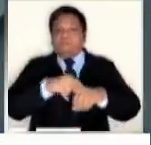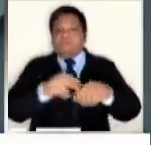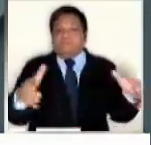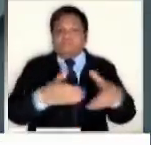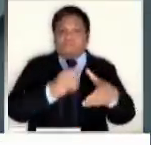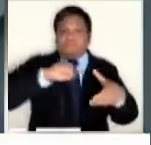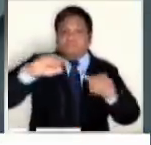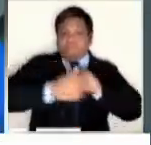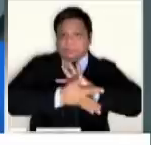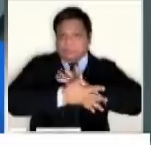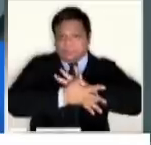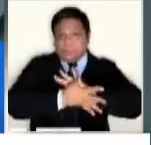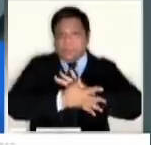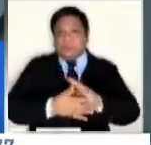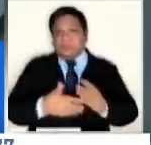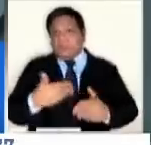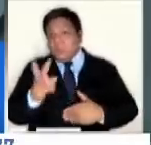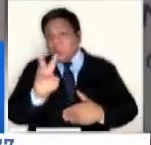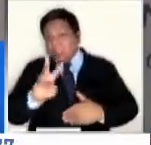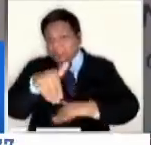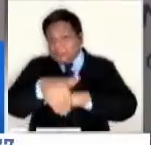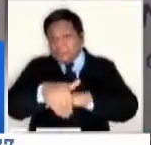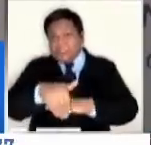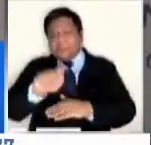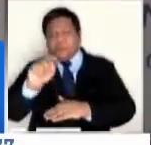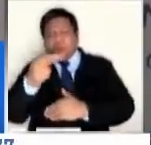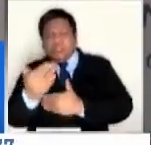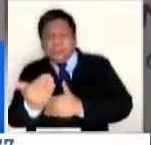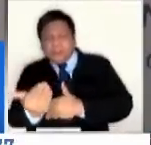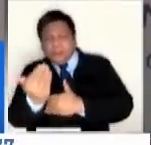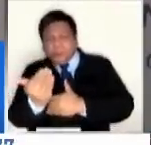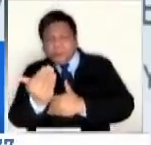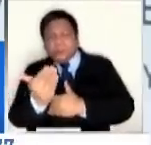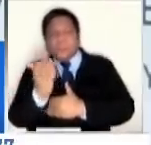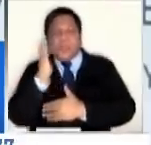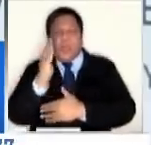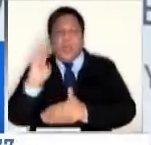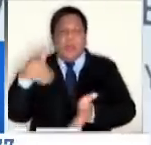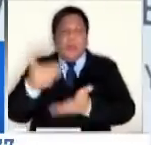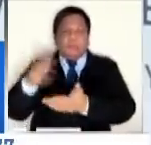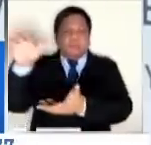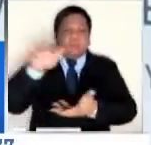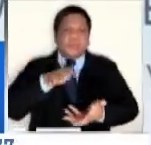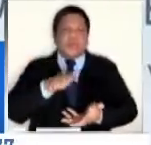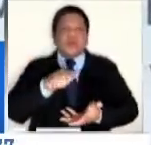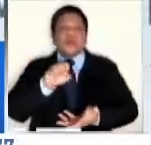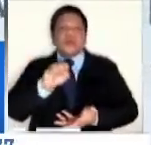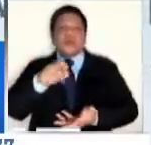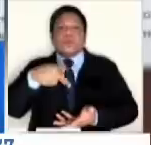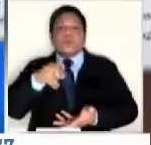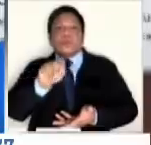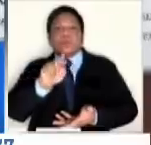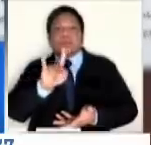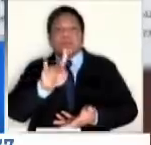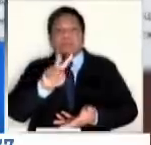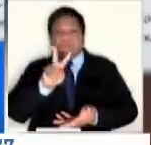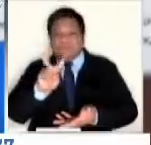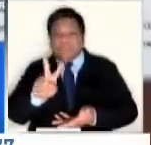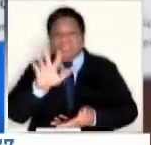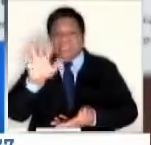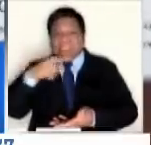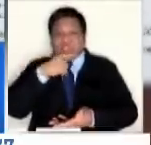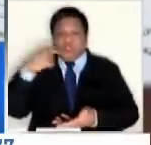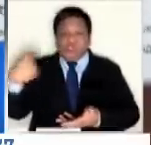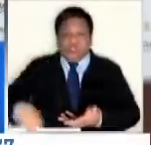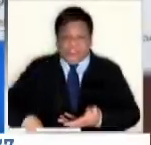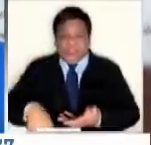sa Miyerkules ng gabi o Huwebes ng madaling araw, inaasahang darating ang bakunang Sputnik V naman mula sa gamalayan ng Russia, gagamitin para sa